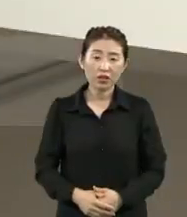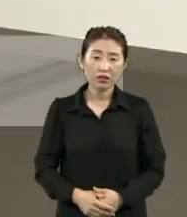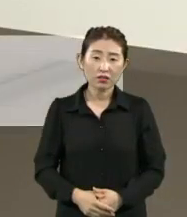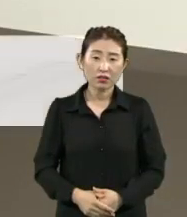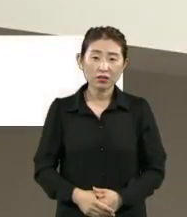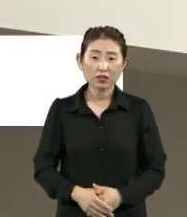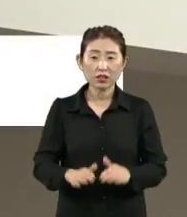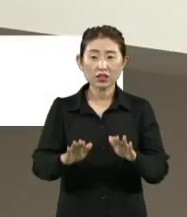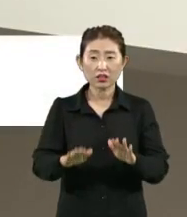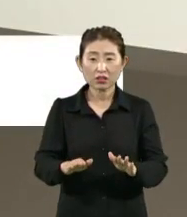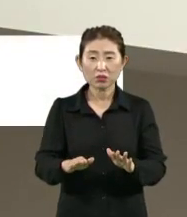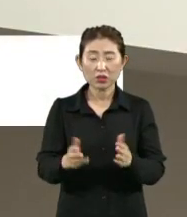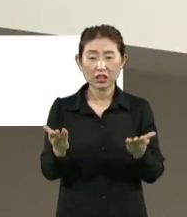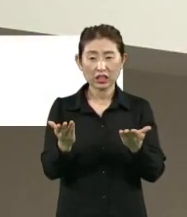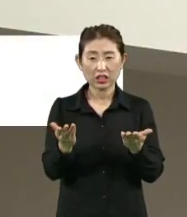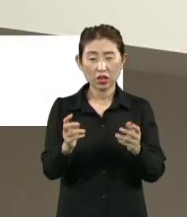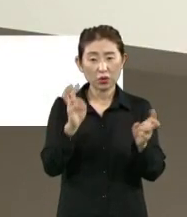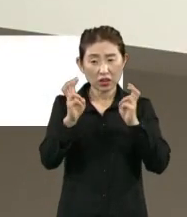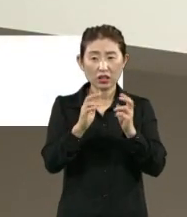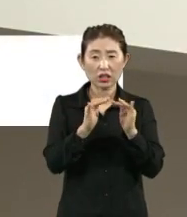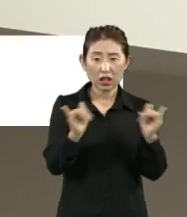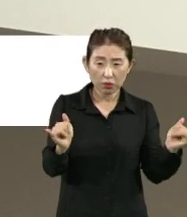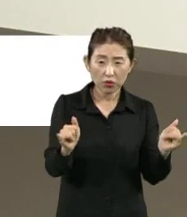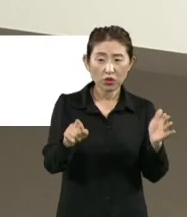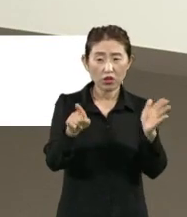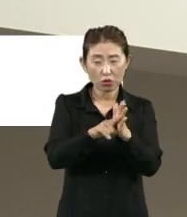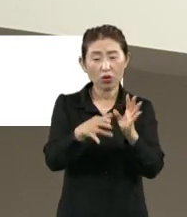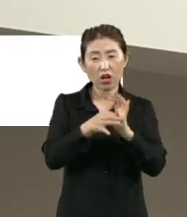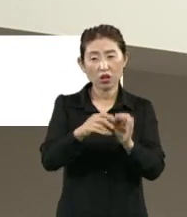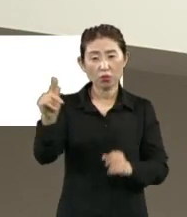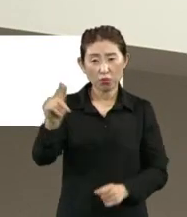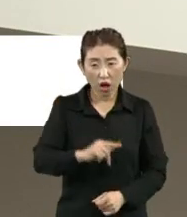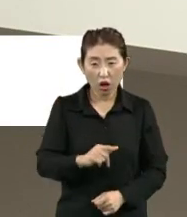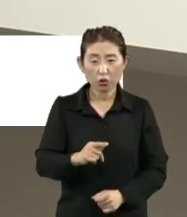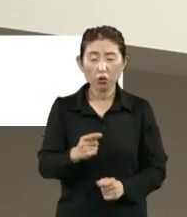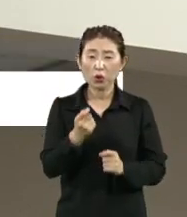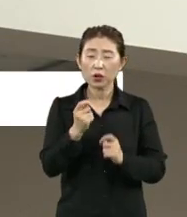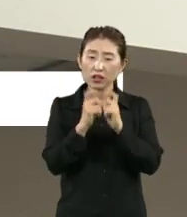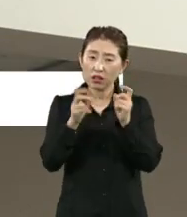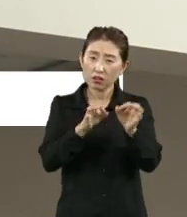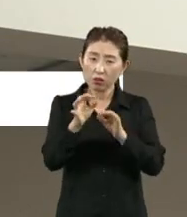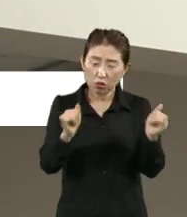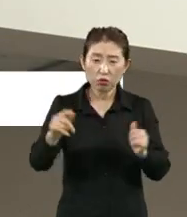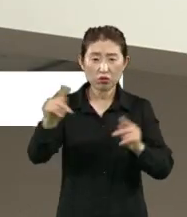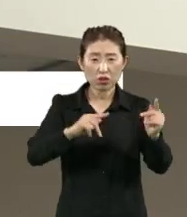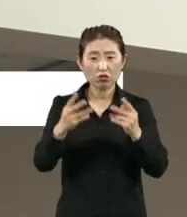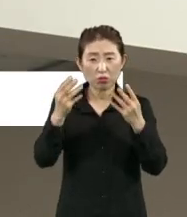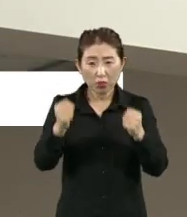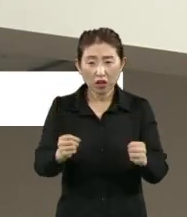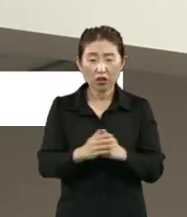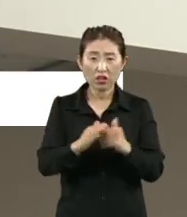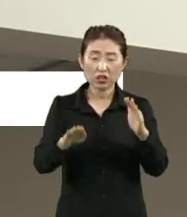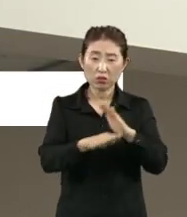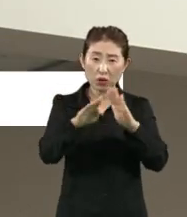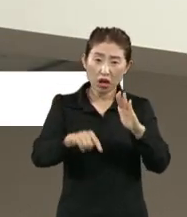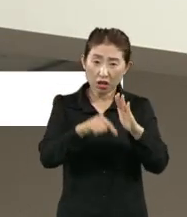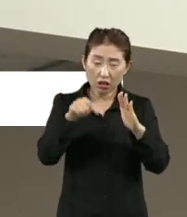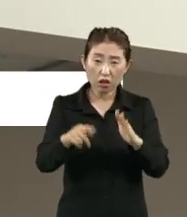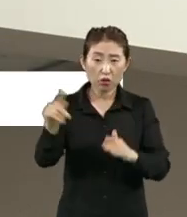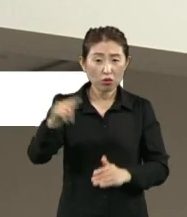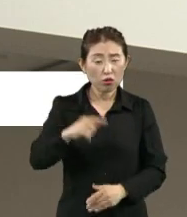대비 직장인 신용대출뿐만 아니라 소상공인 청년층의 대출 문의가 증가하는 추세입니다. 가계대출에서는 생계자금